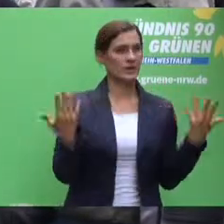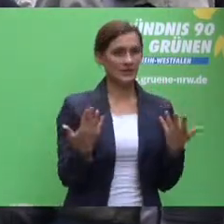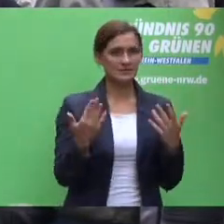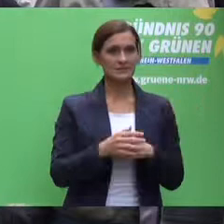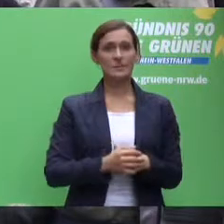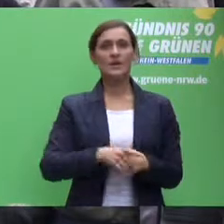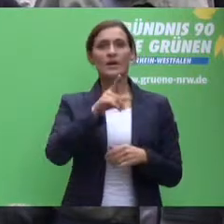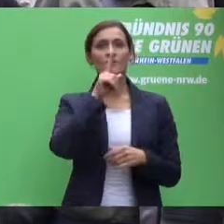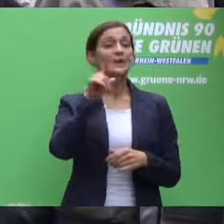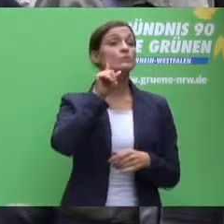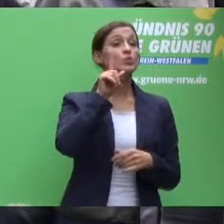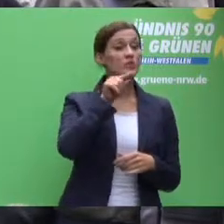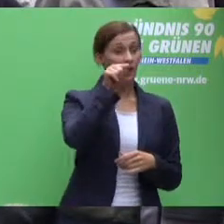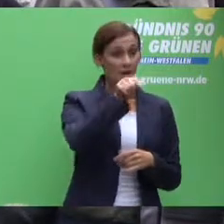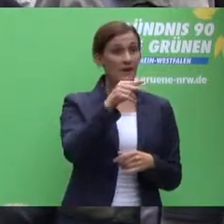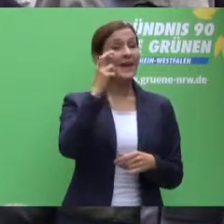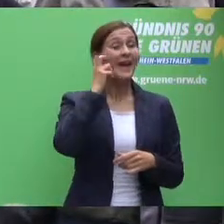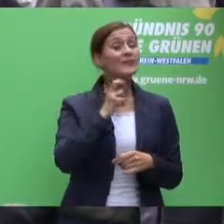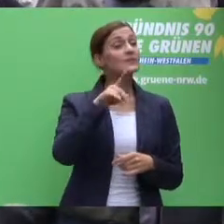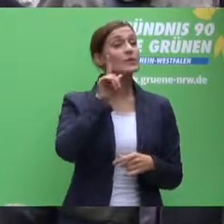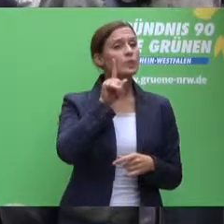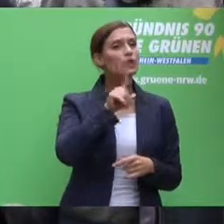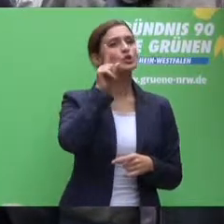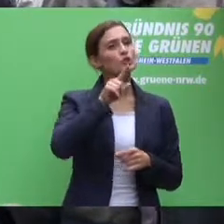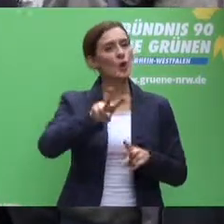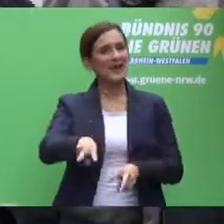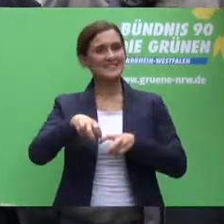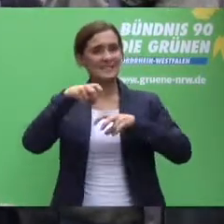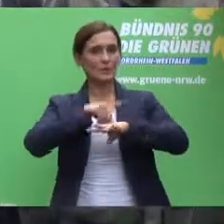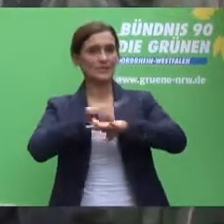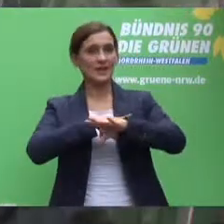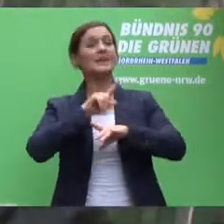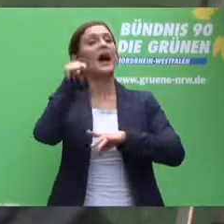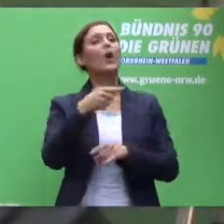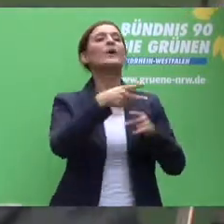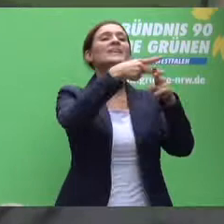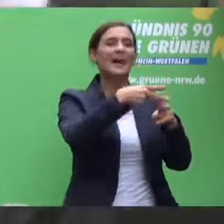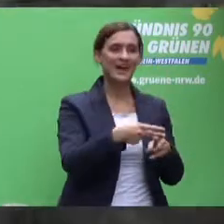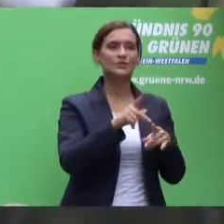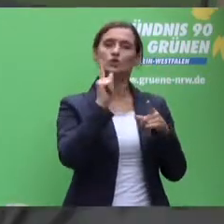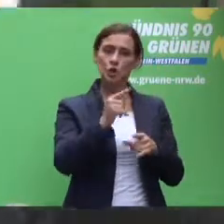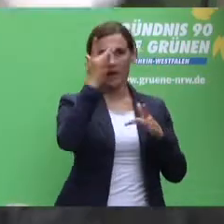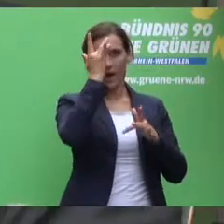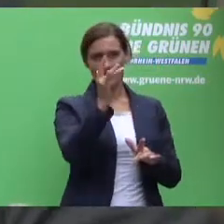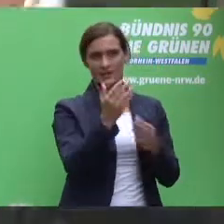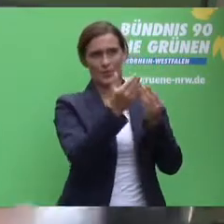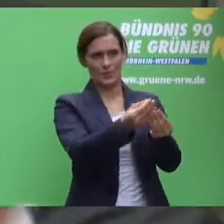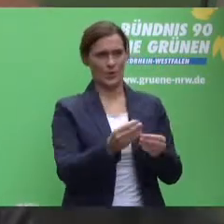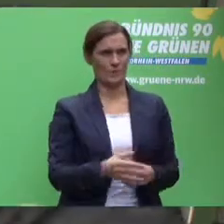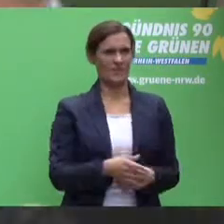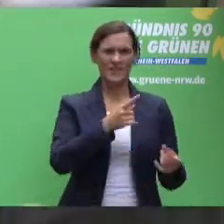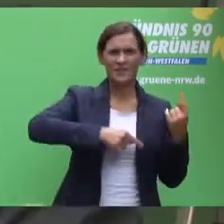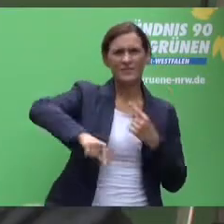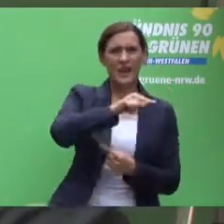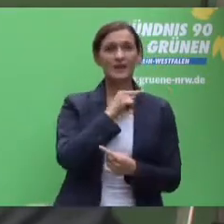Mütter künftig ihre Erziehungszeiten in der Rente anerkannt bekommen. Wir alle finden